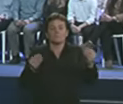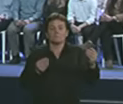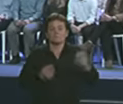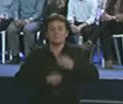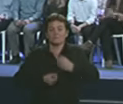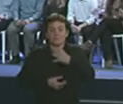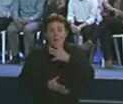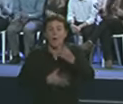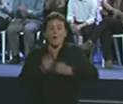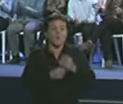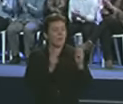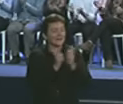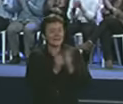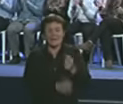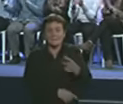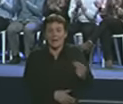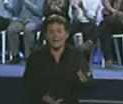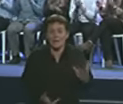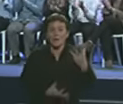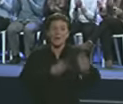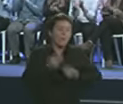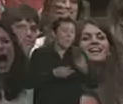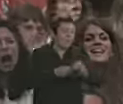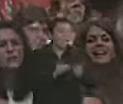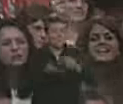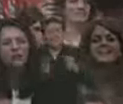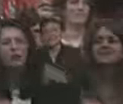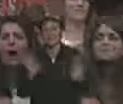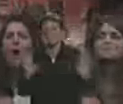ou qu'il n'y ait pas une panne d'électricité, ou qu'il n'y ait pas un problème.